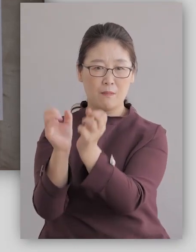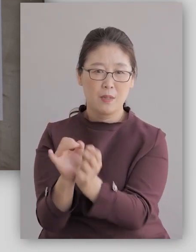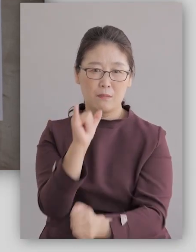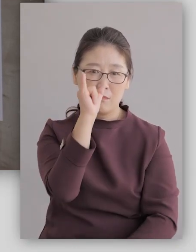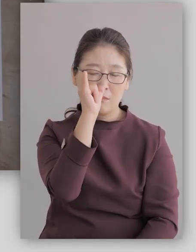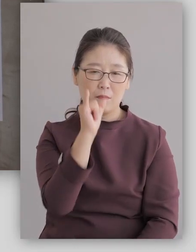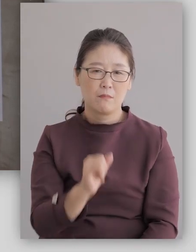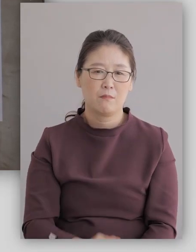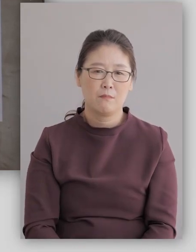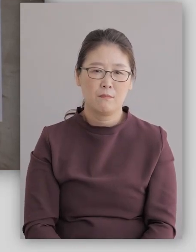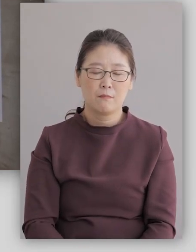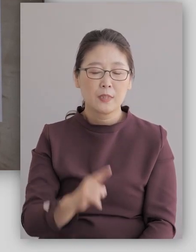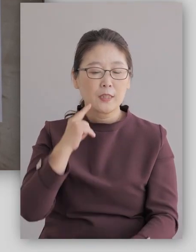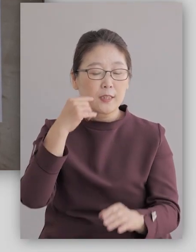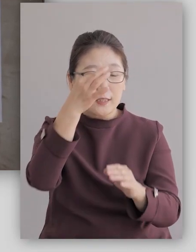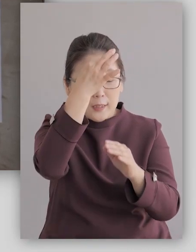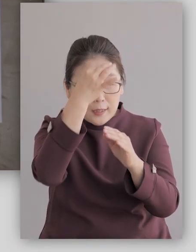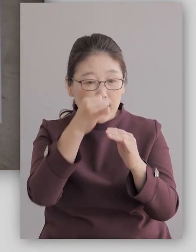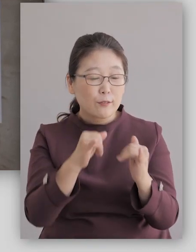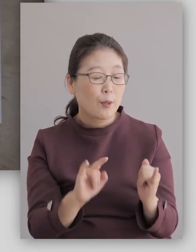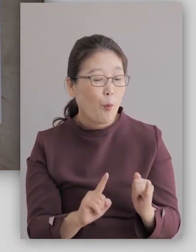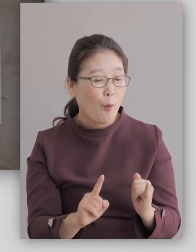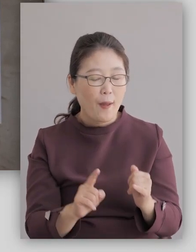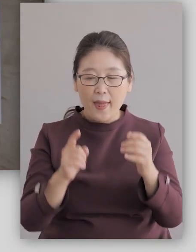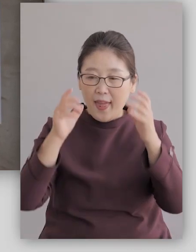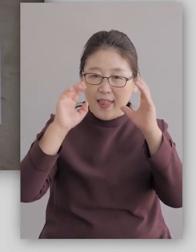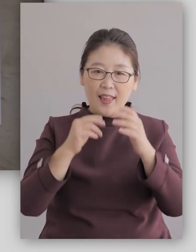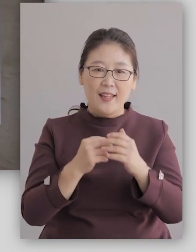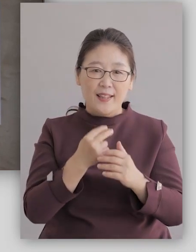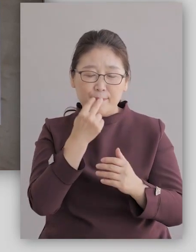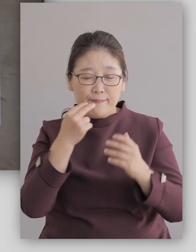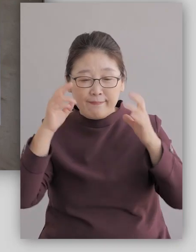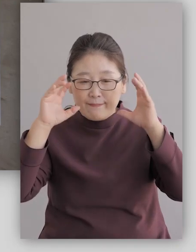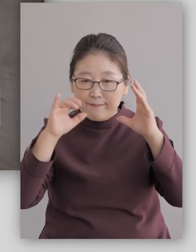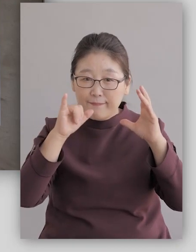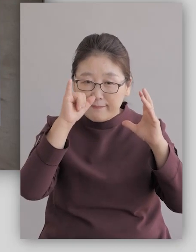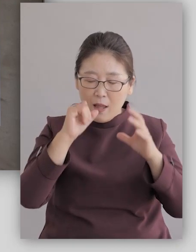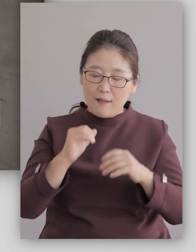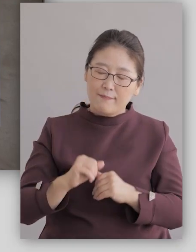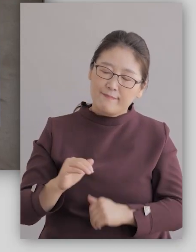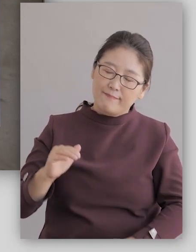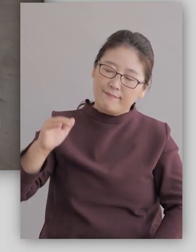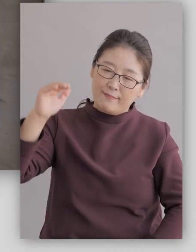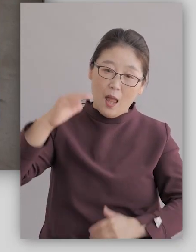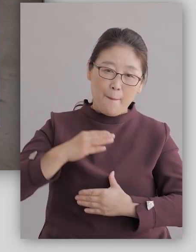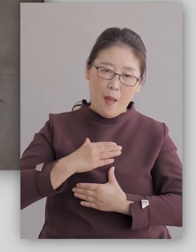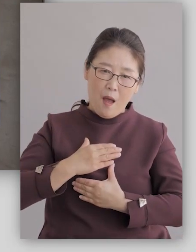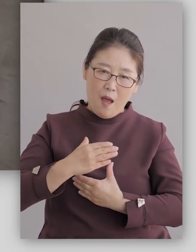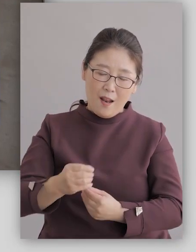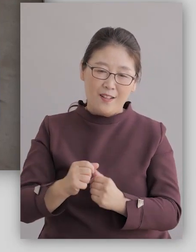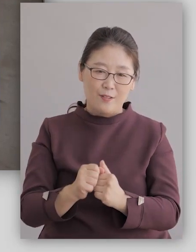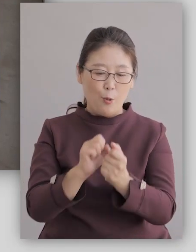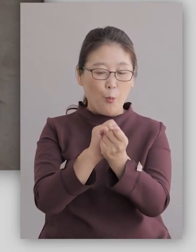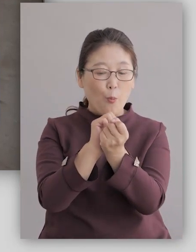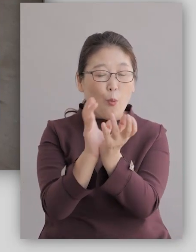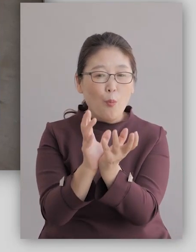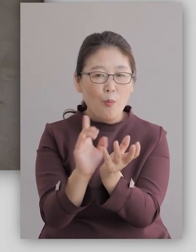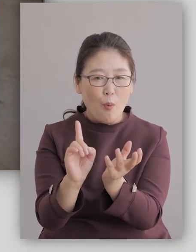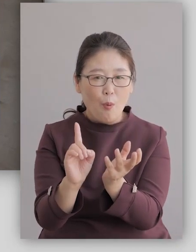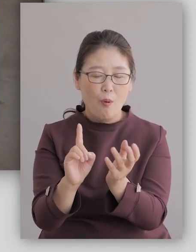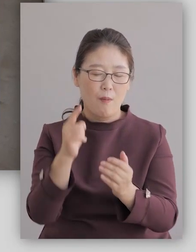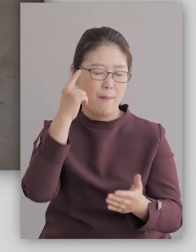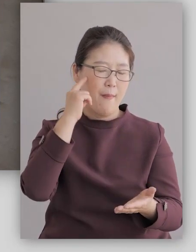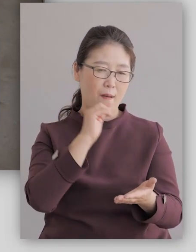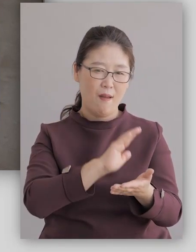예술가들은 이처럼 아이들이 편안하게 자라고 이게 꽃을 평화의 상징으로 줄 수 있는 부분을 이야기를